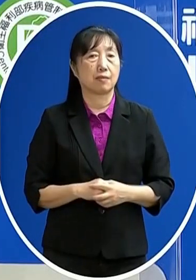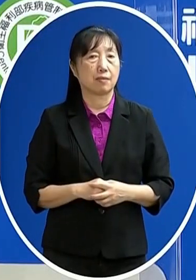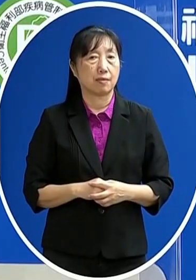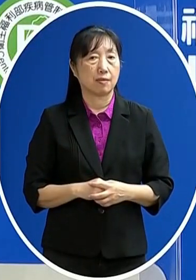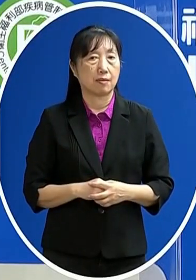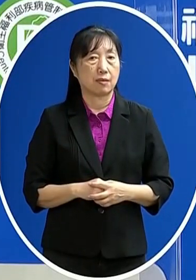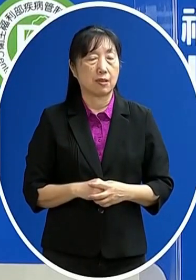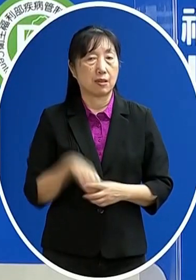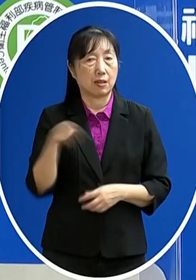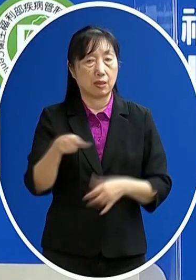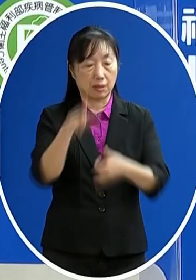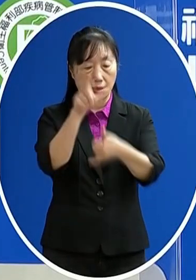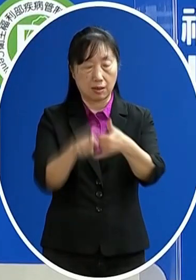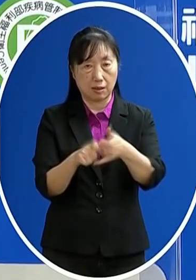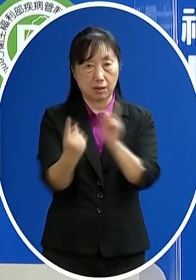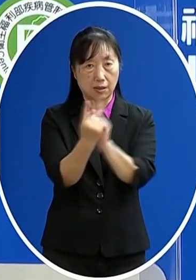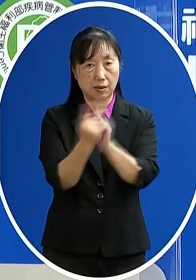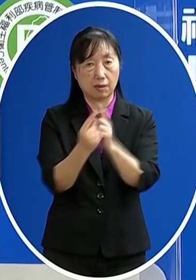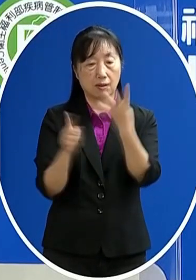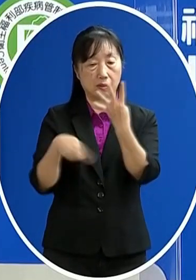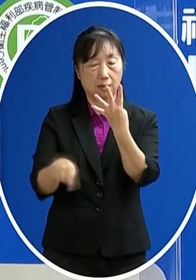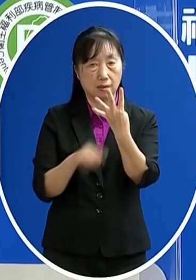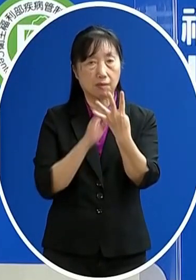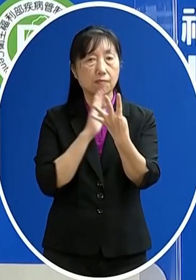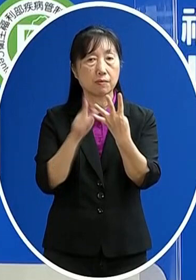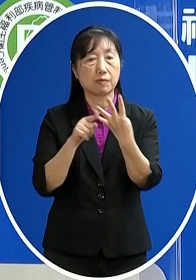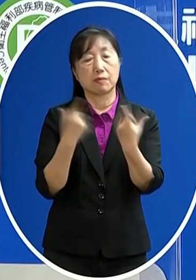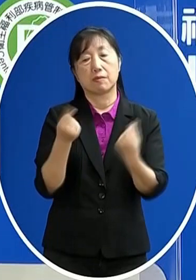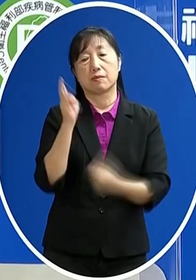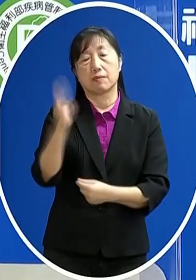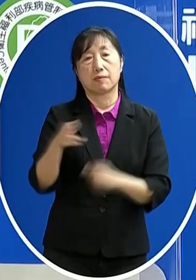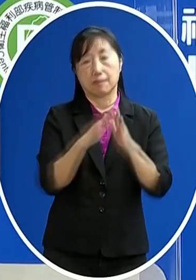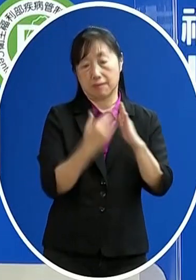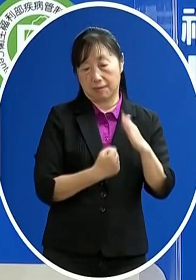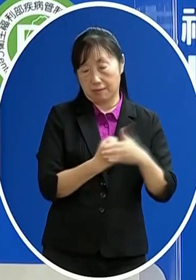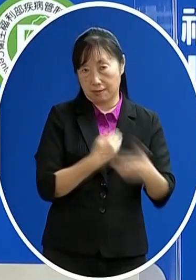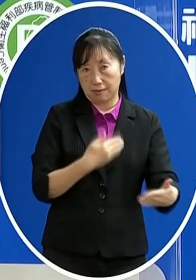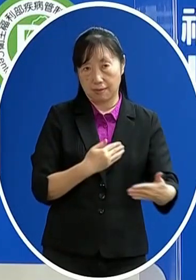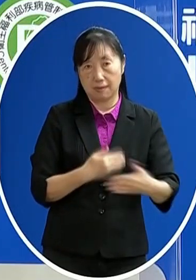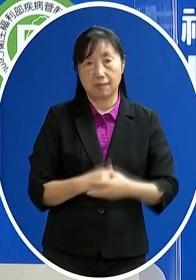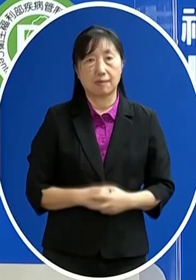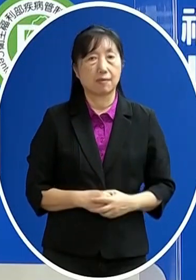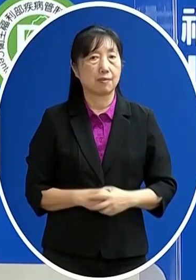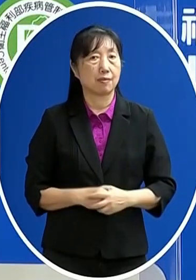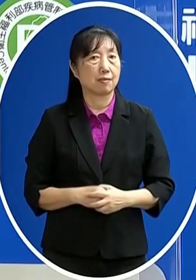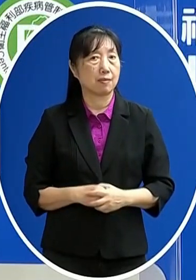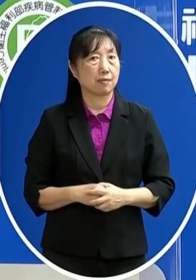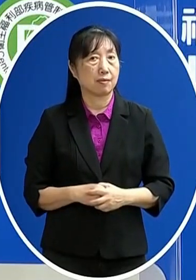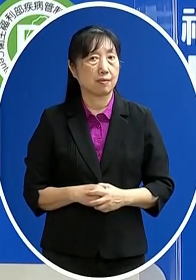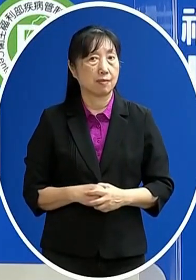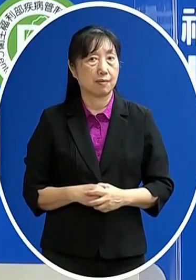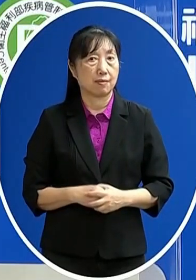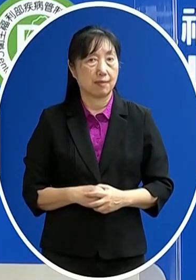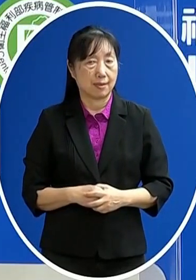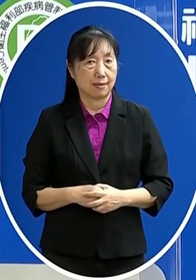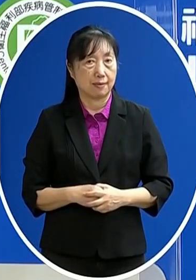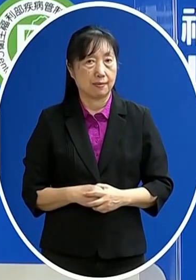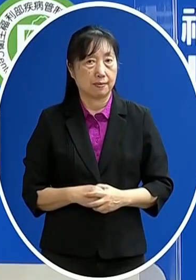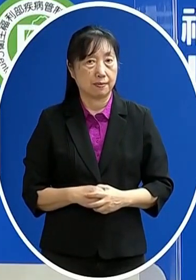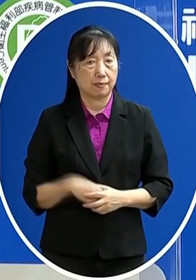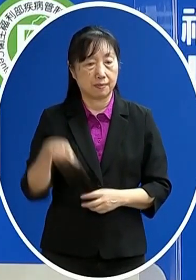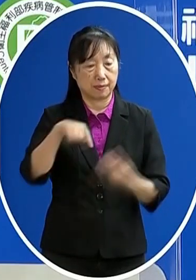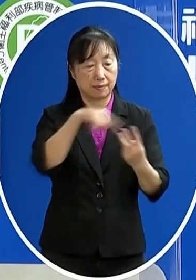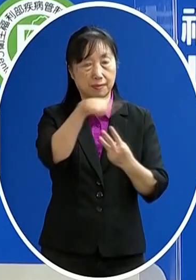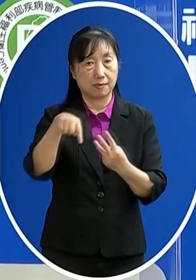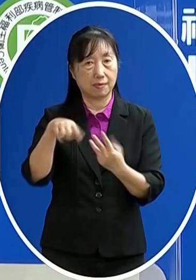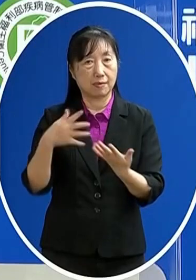那掌握个案的接触者4人，那皆列为居家隔离的对象。那相关这几位，